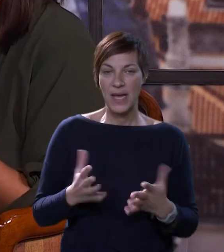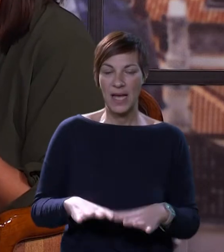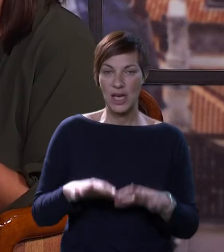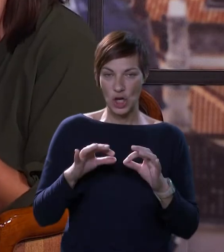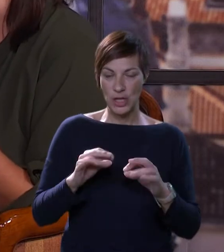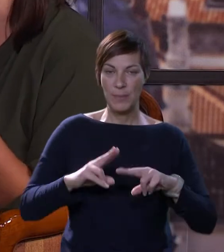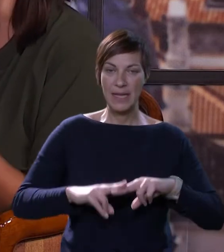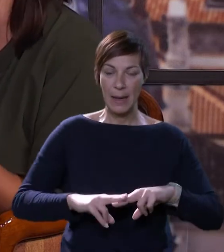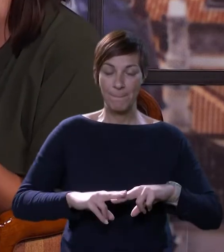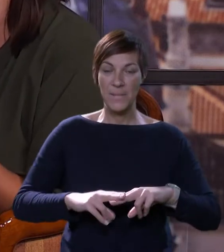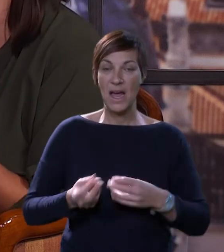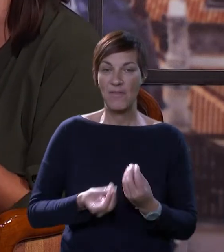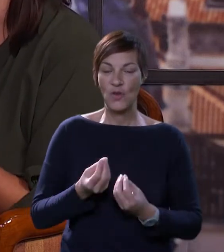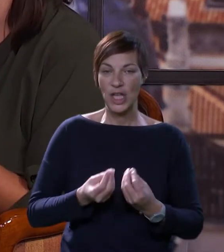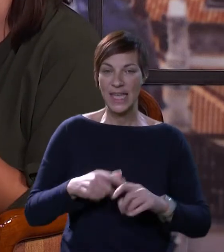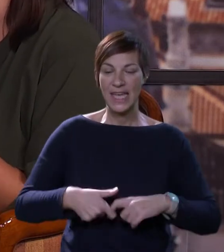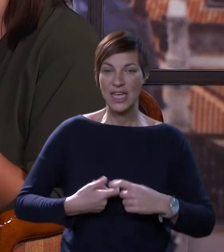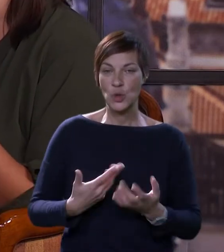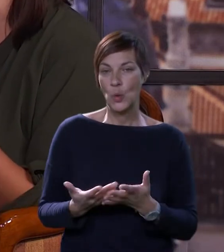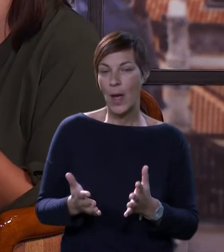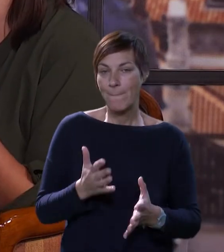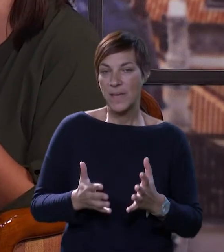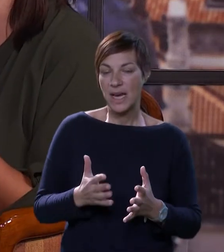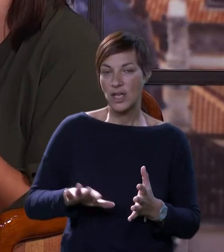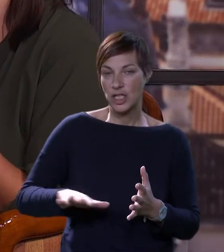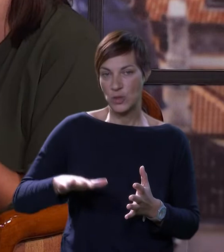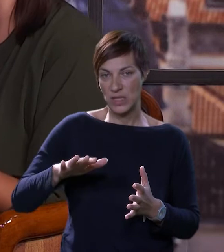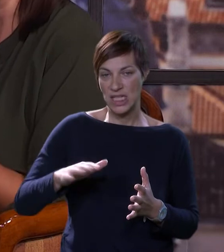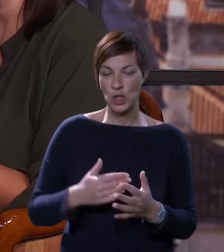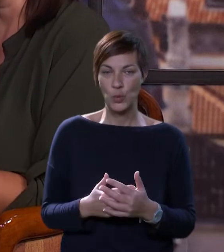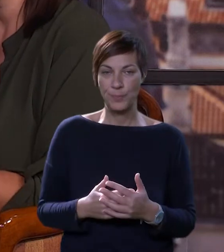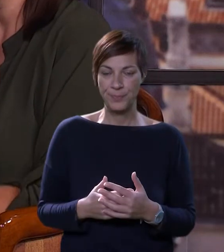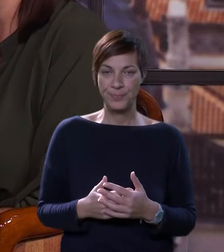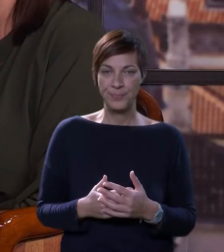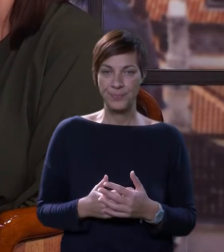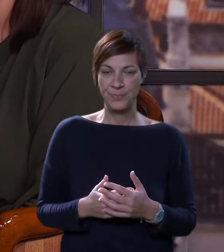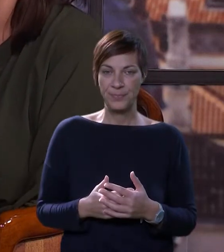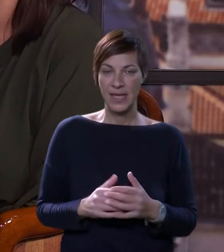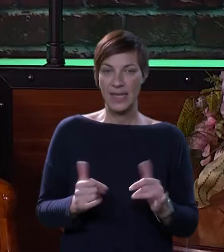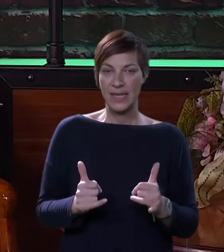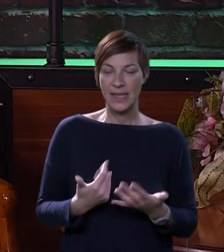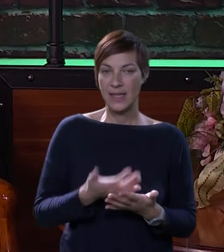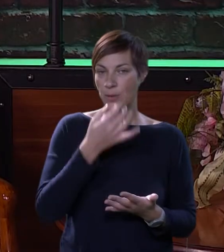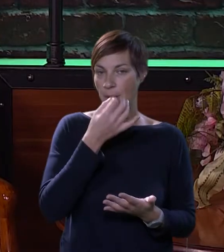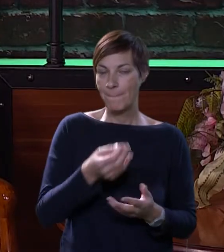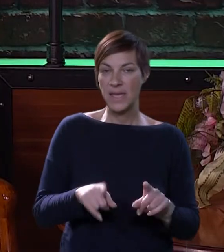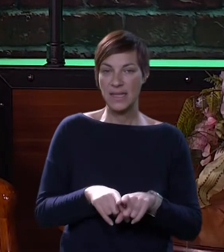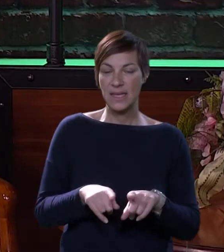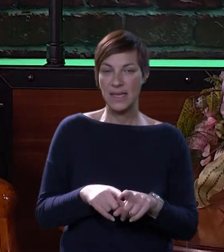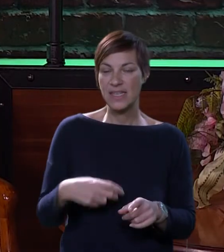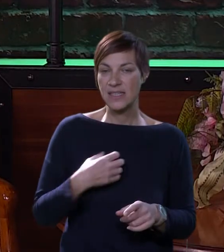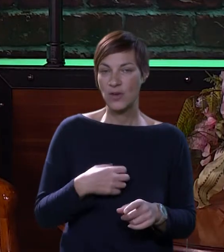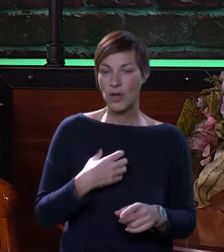Kako odabrati pravu igračku koja je prilagođena određenom uzrastu? Da, to je pitanje isto